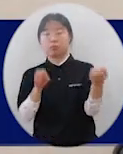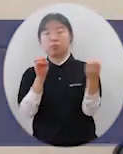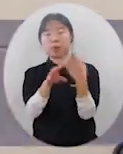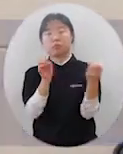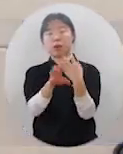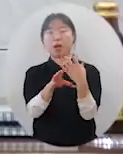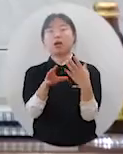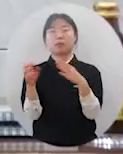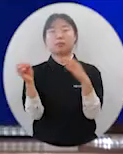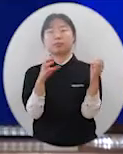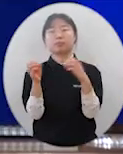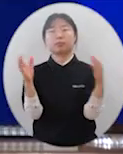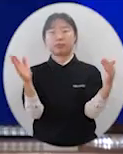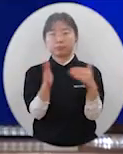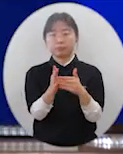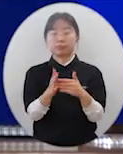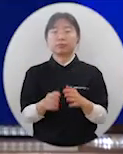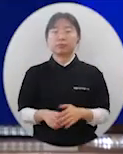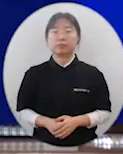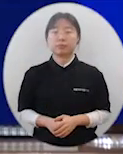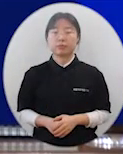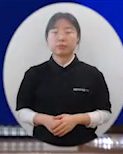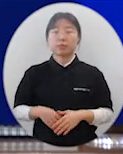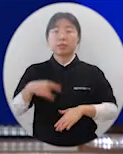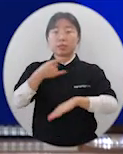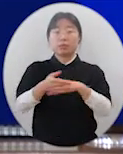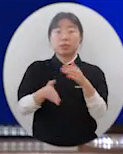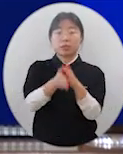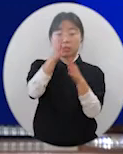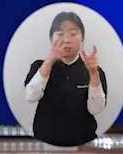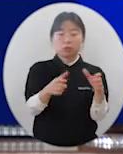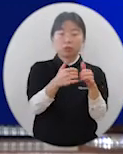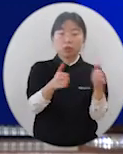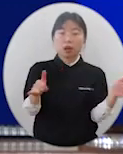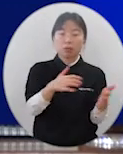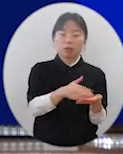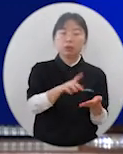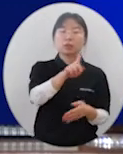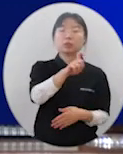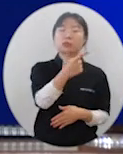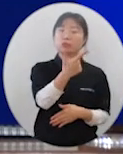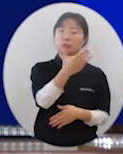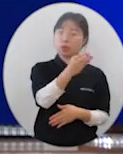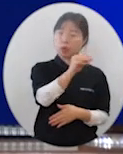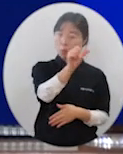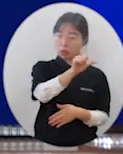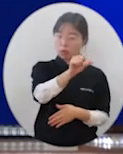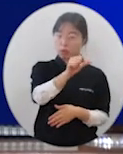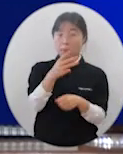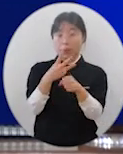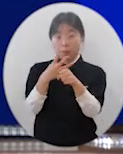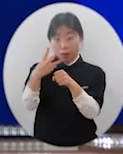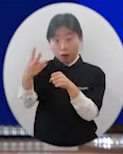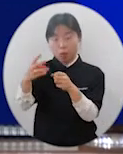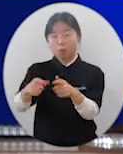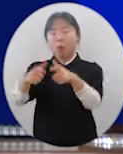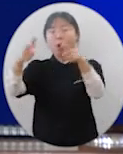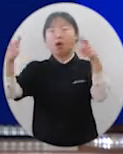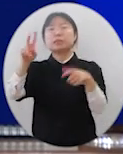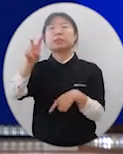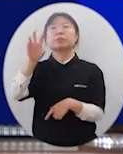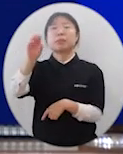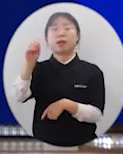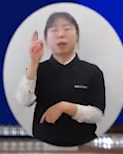진행됐습니다. 현재 한 16만 5천의 인구가 앞으로 향후 한 3년 후부터는 20만이